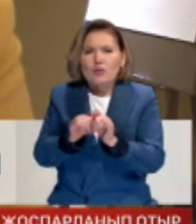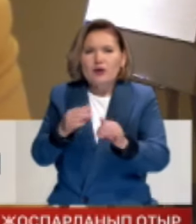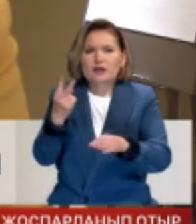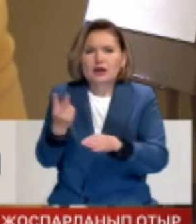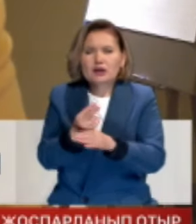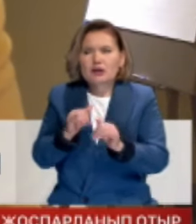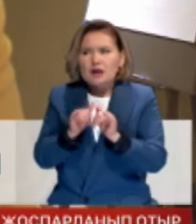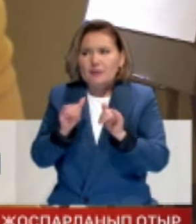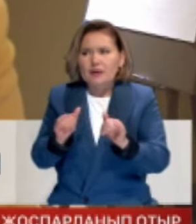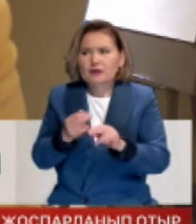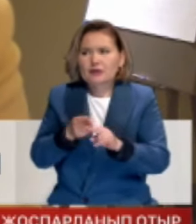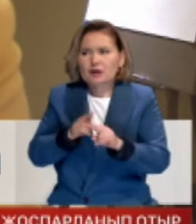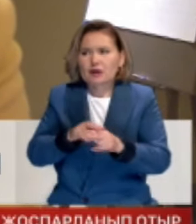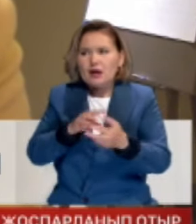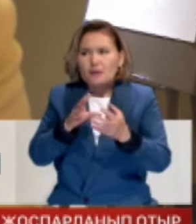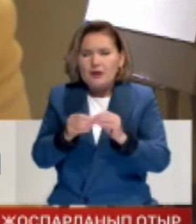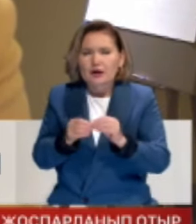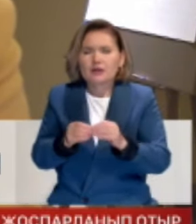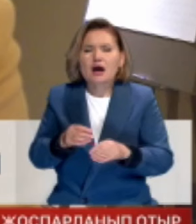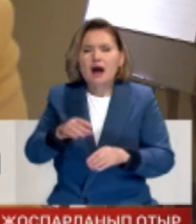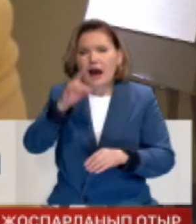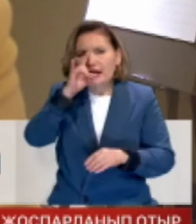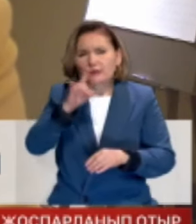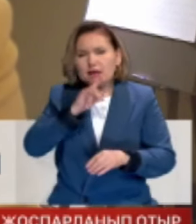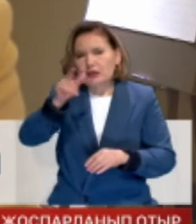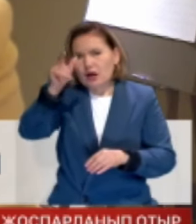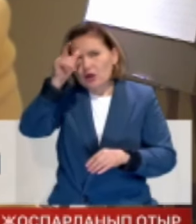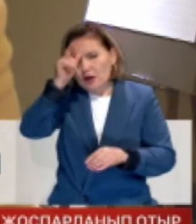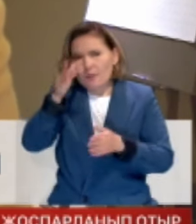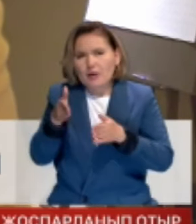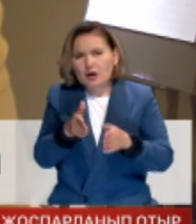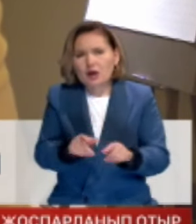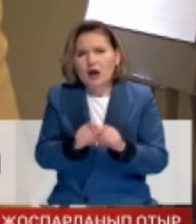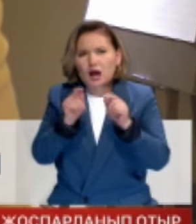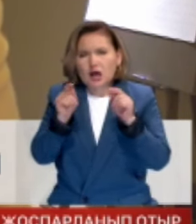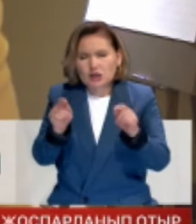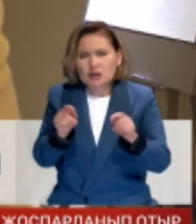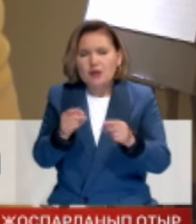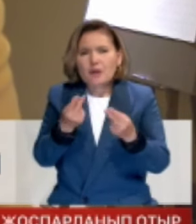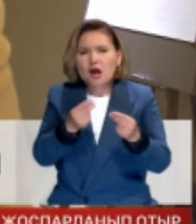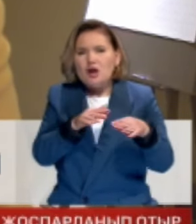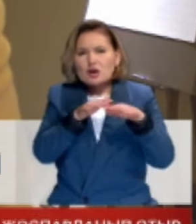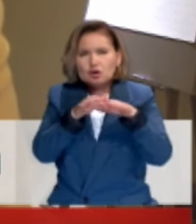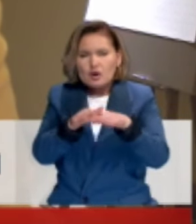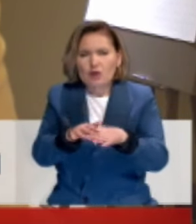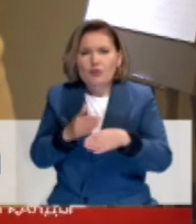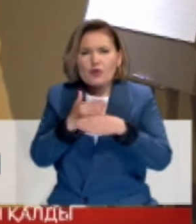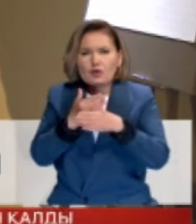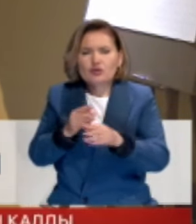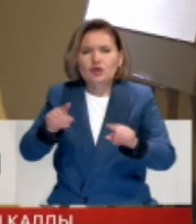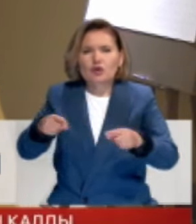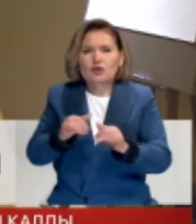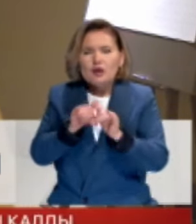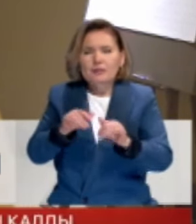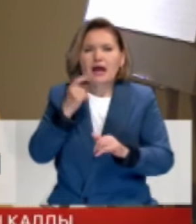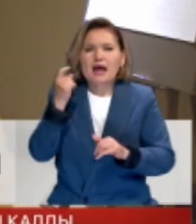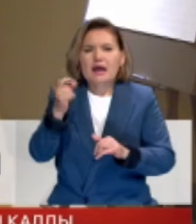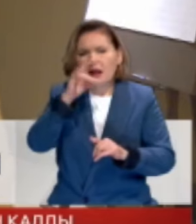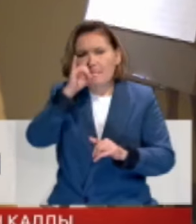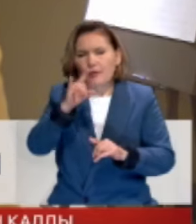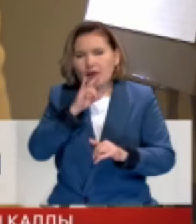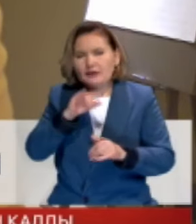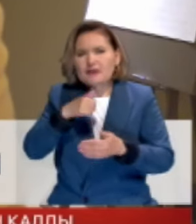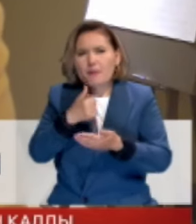инвесторларға қолдау ретінде жасыл дәліз механизмі енгізілуде. Оған сай Қазақстанда экономиканың